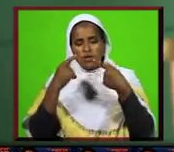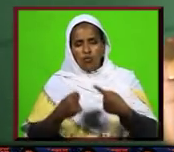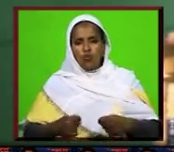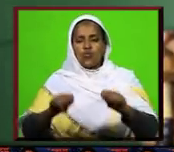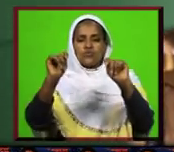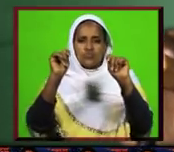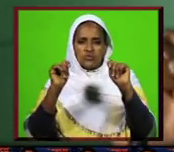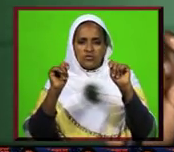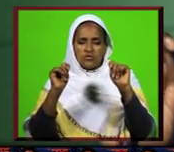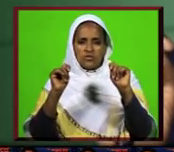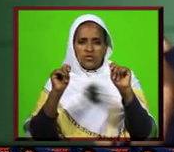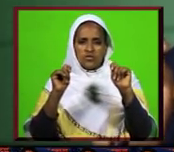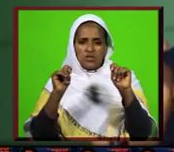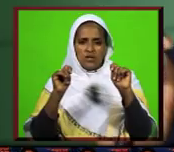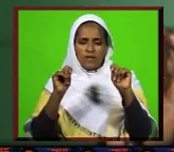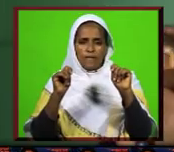የመኮርኩት